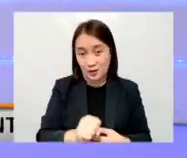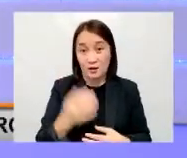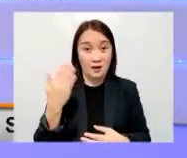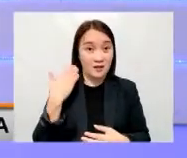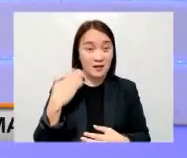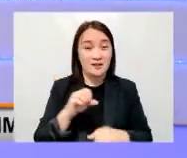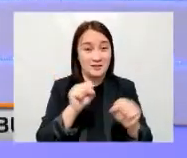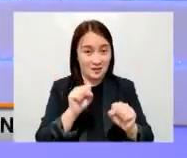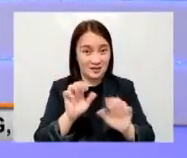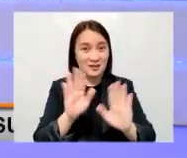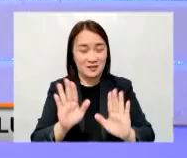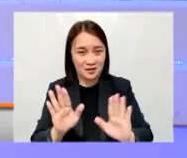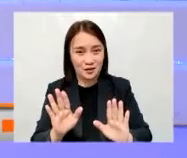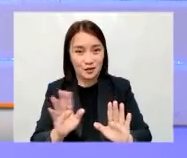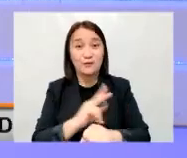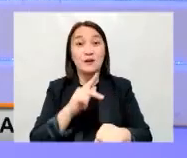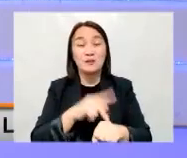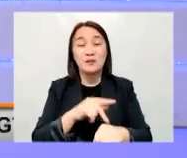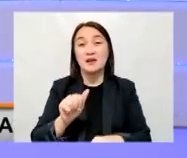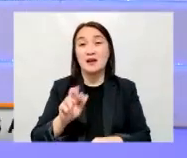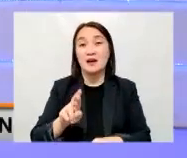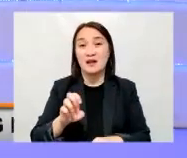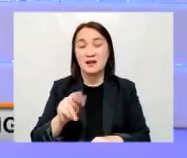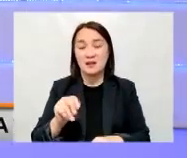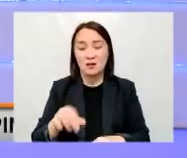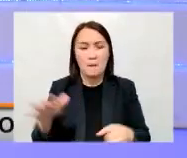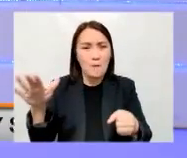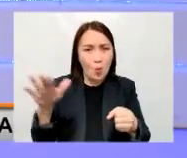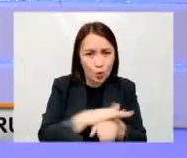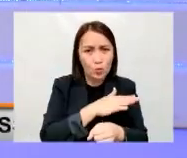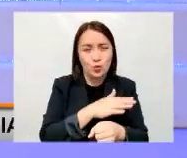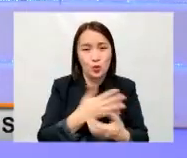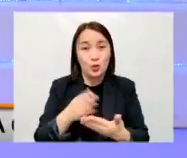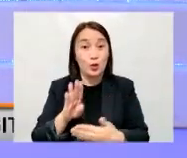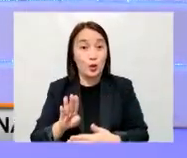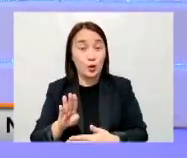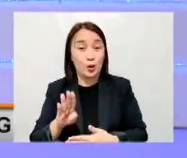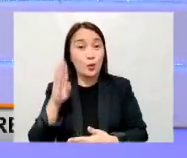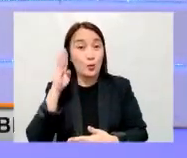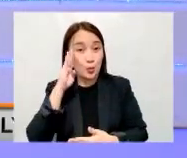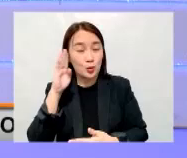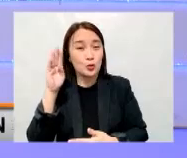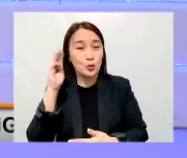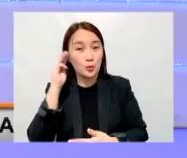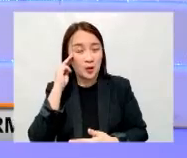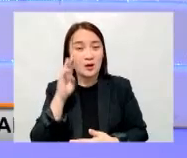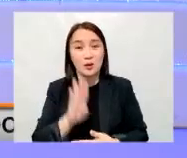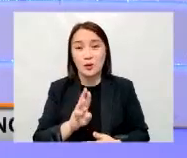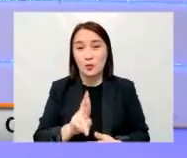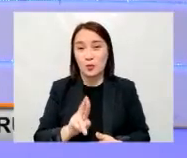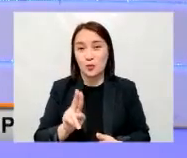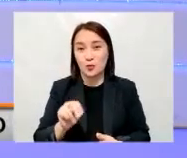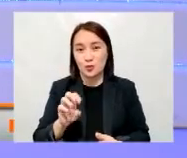Philippine Arena muling napuno sa mga pasabog na performance ni Bruno Mars. Ang ilan niyang fans abay naipit sa traffic.